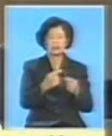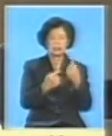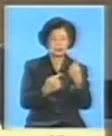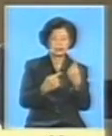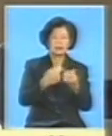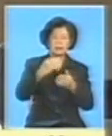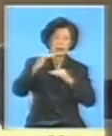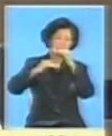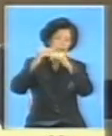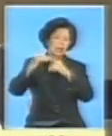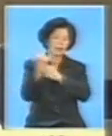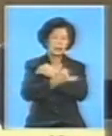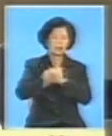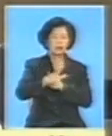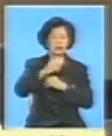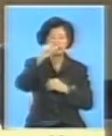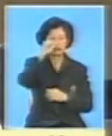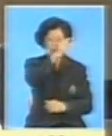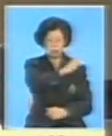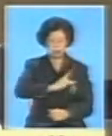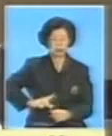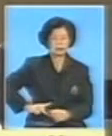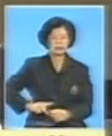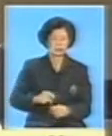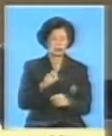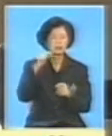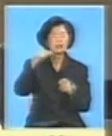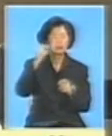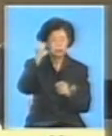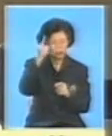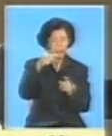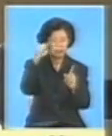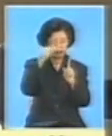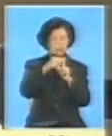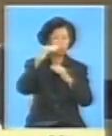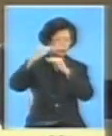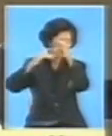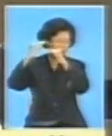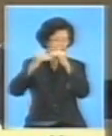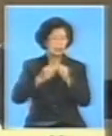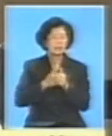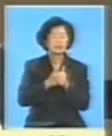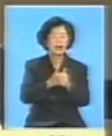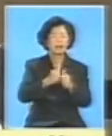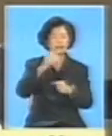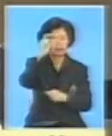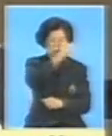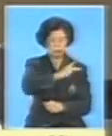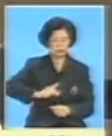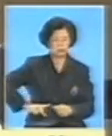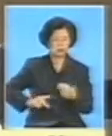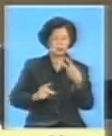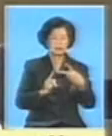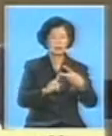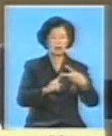เทศของพระบาทเจ้าอยู่หัวนะครับก็คือการเข้าใจเข้าถึงและพัฒนาตามแนวของพระบาทเจ้าอยู่หัวนะครับเรื่องที่